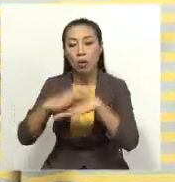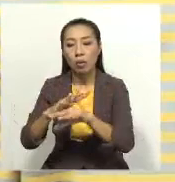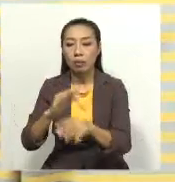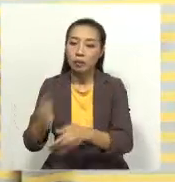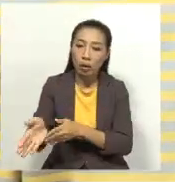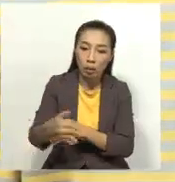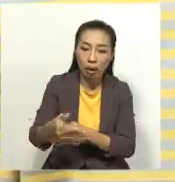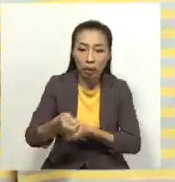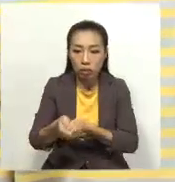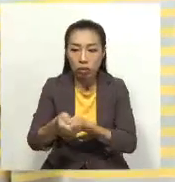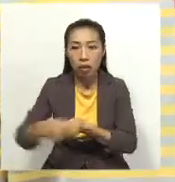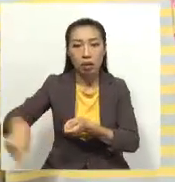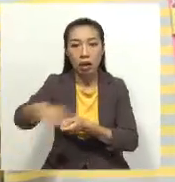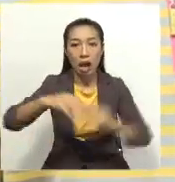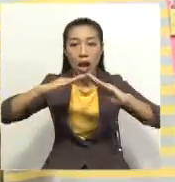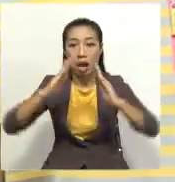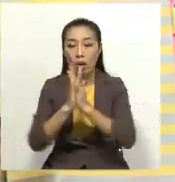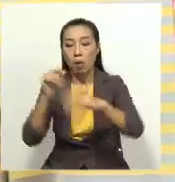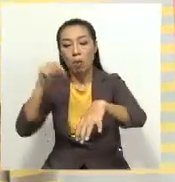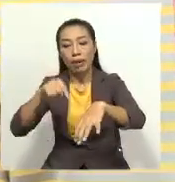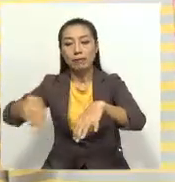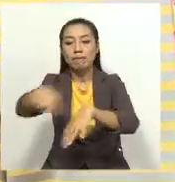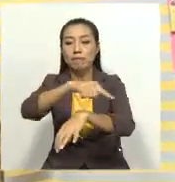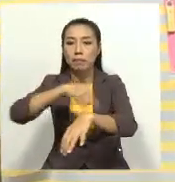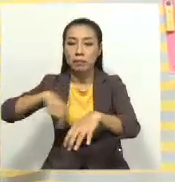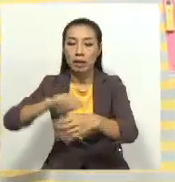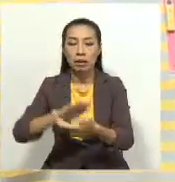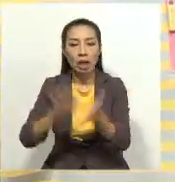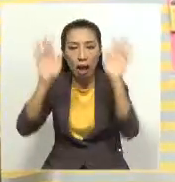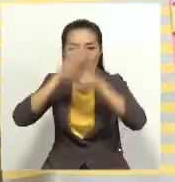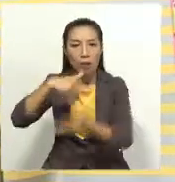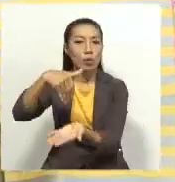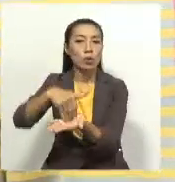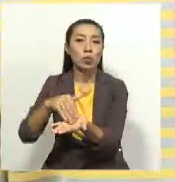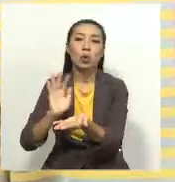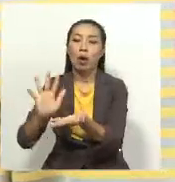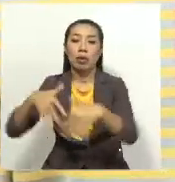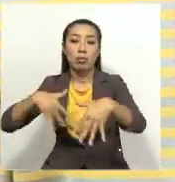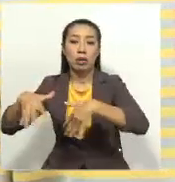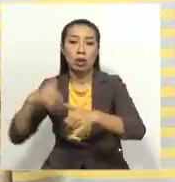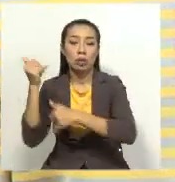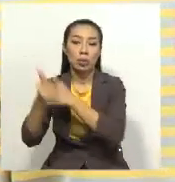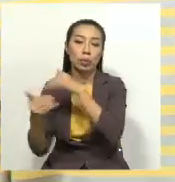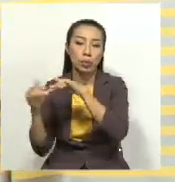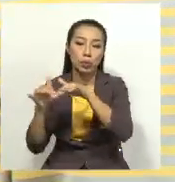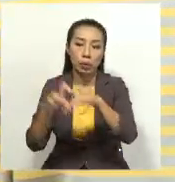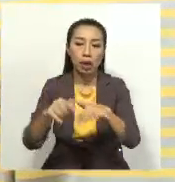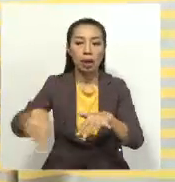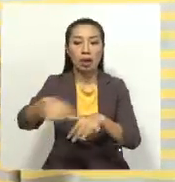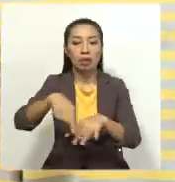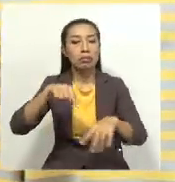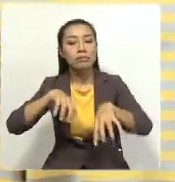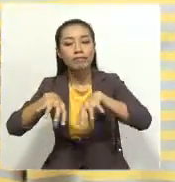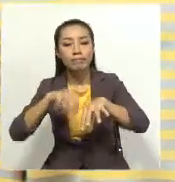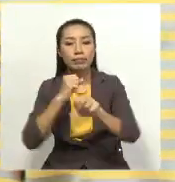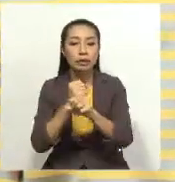อาดบริเวณวัดเพื่อทำให้วัดแห่งนี้นะคะเป็นศูนย์รวมจิตใจสำหรับประชาชนนะคะที่จะเข้ามาในการ